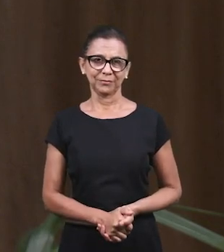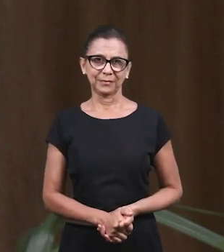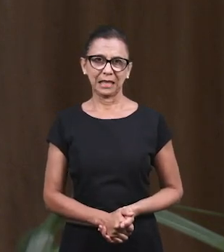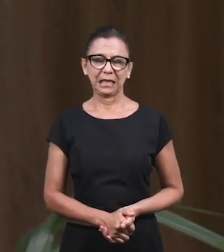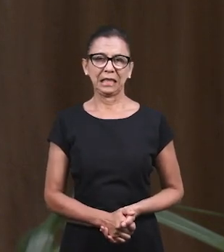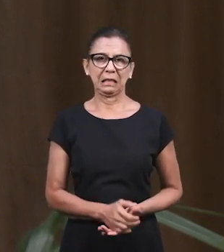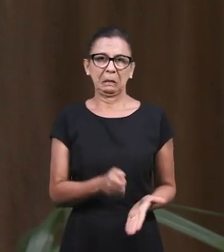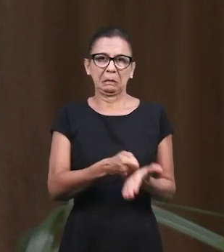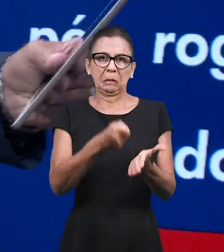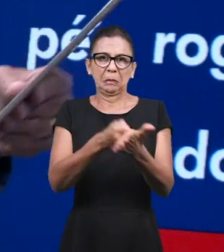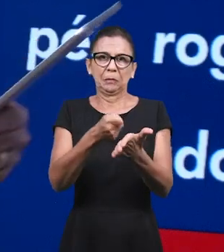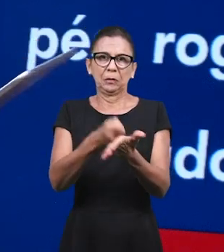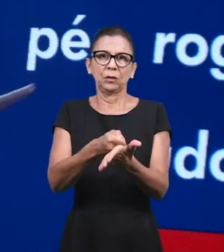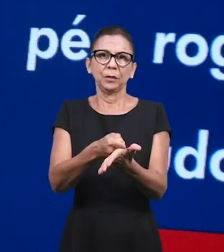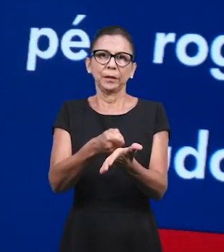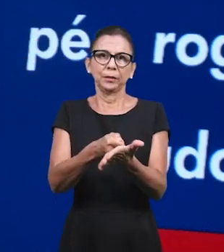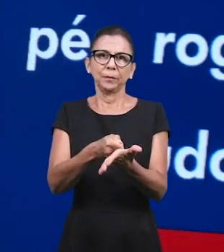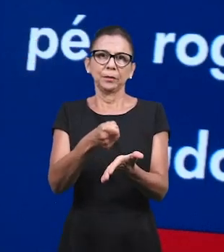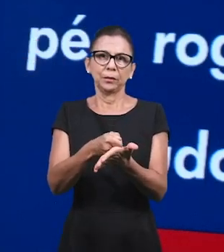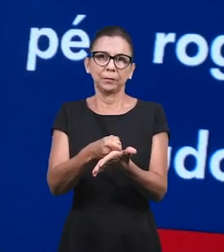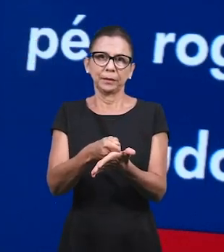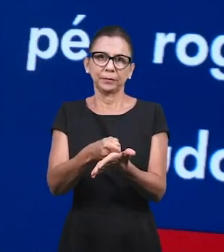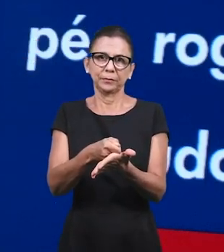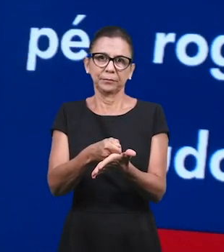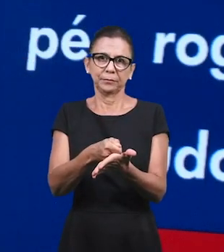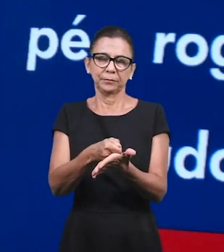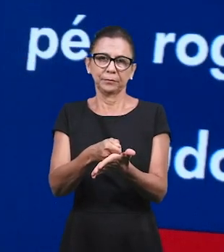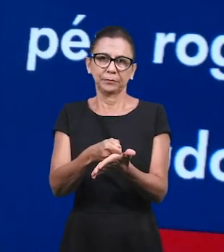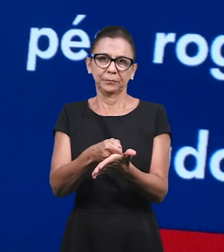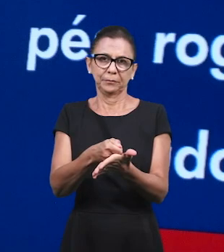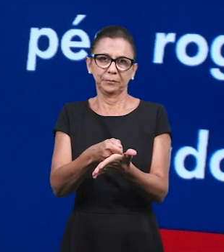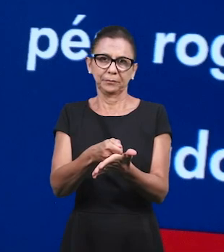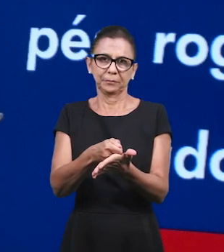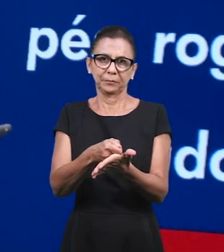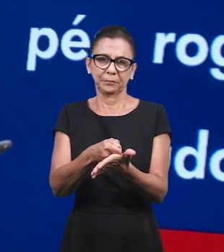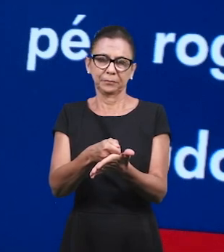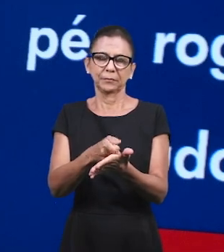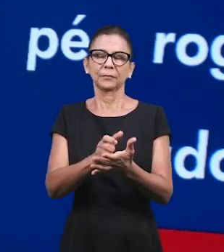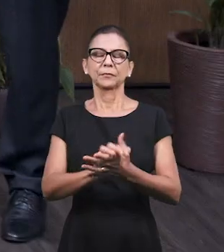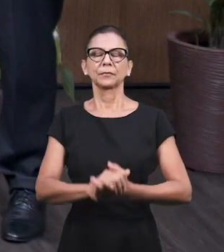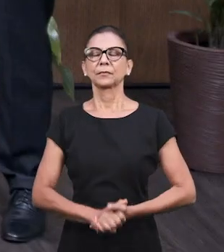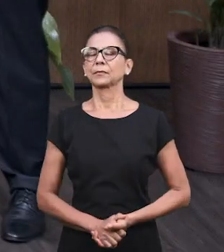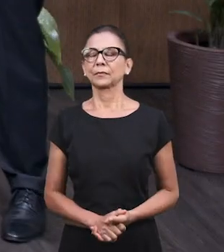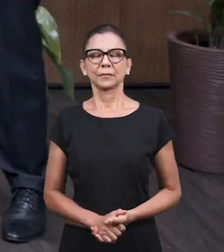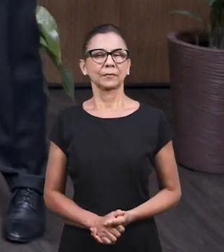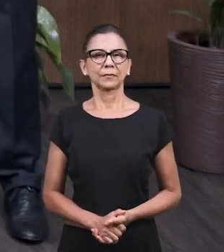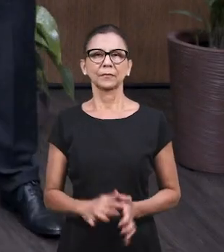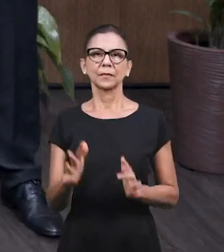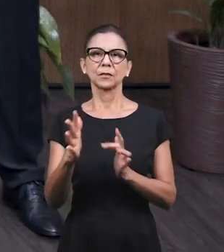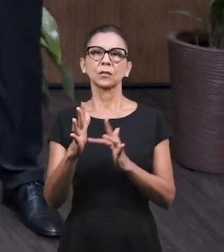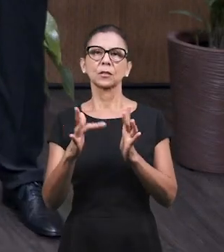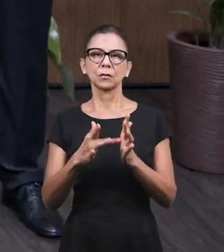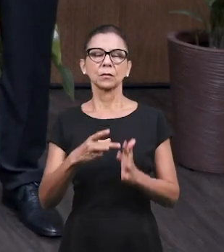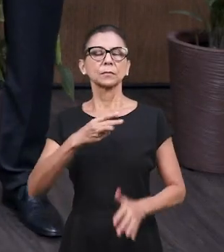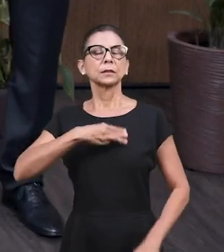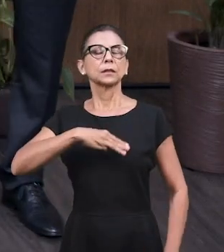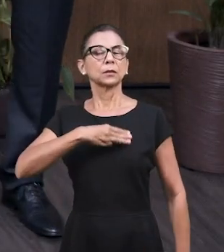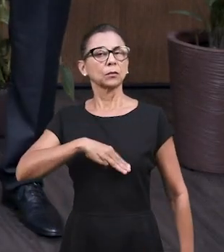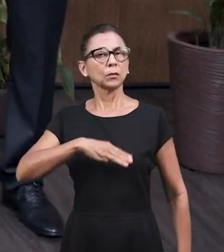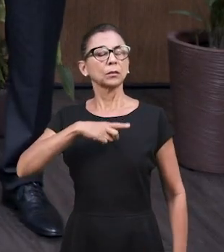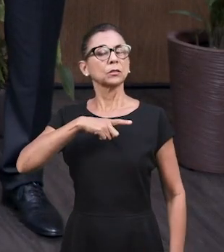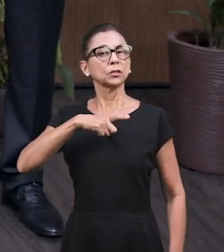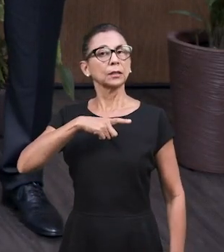pas un créancier sans compassion, sans miséricorde. Si le Seigneur Jésus, ces jours, était